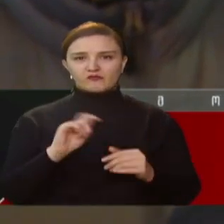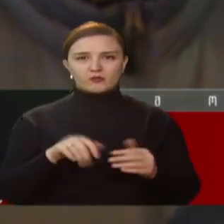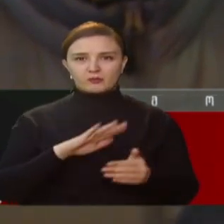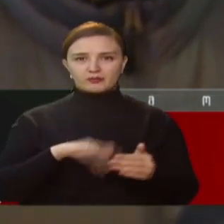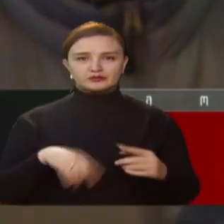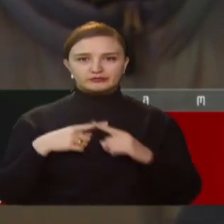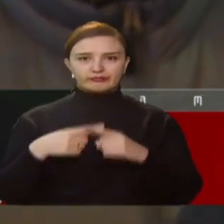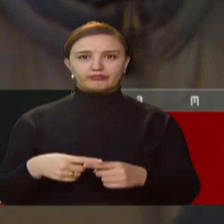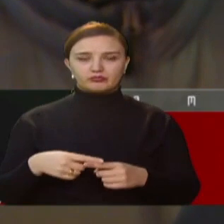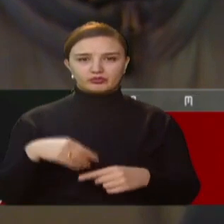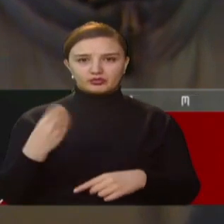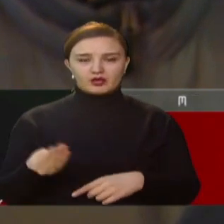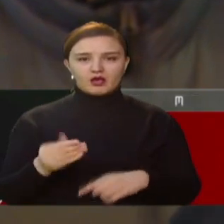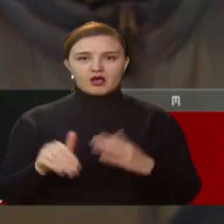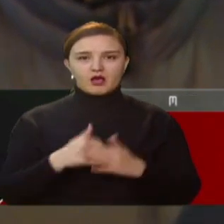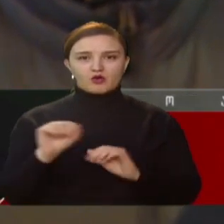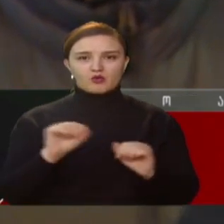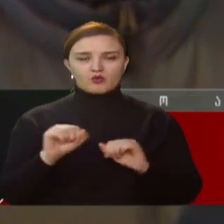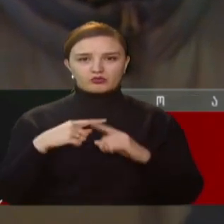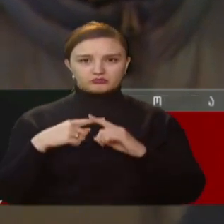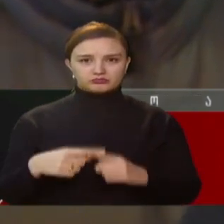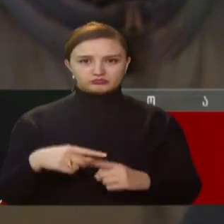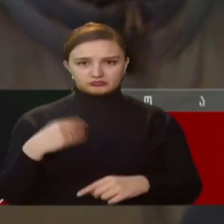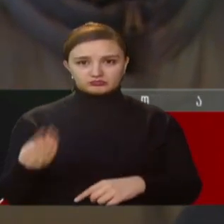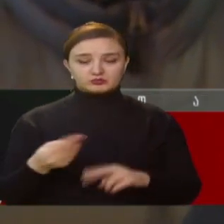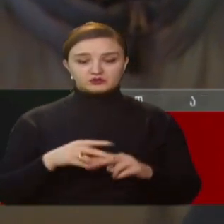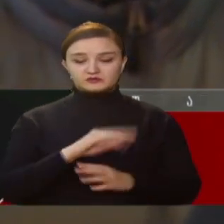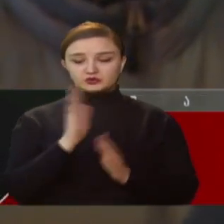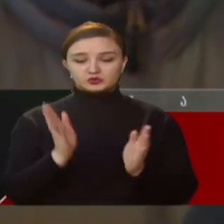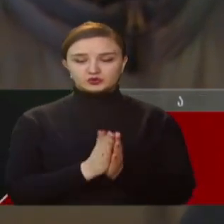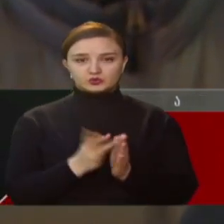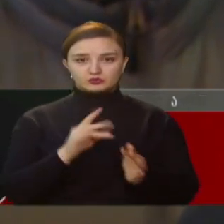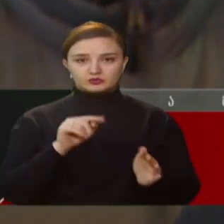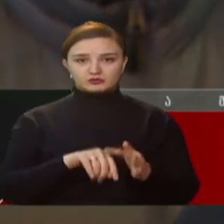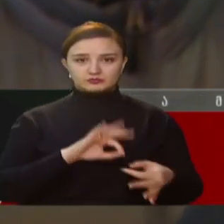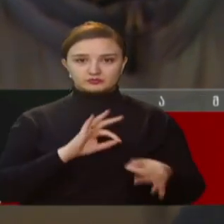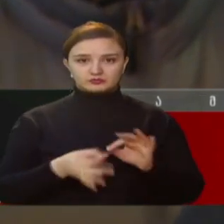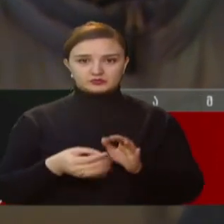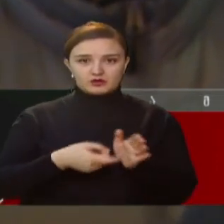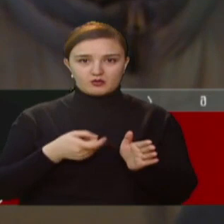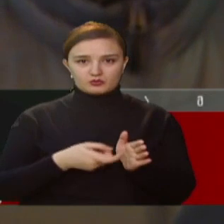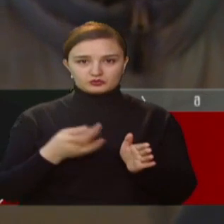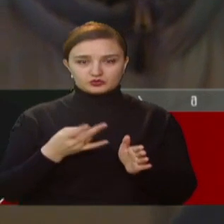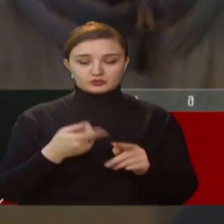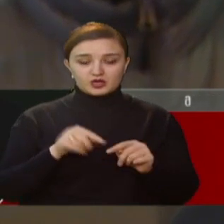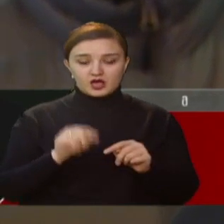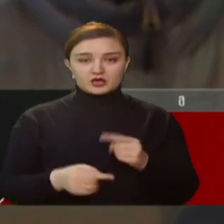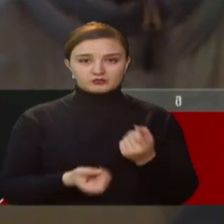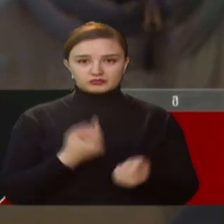ახალგორის რაიონის მიცემას და ეს მთელი კომპლექსი უნდა იყოს გამოძიებული, იმიტომ რომ აქ იკვეთება სახელმწიფოს